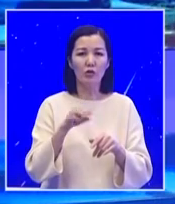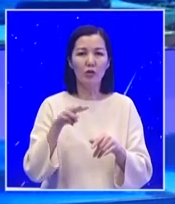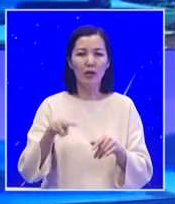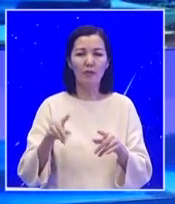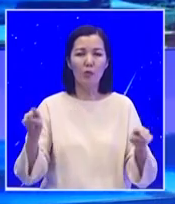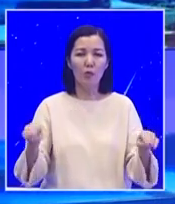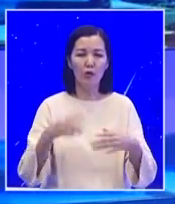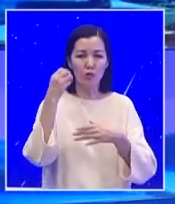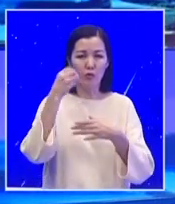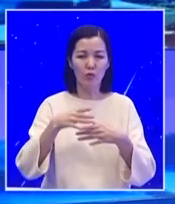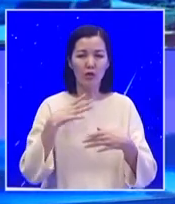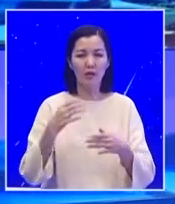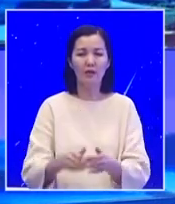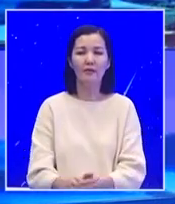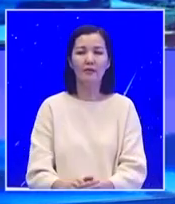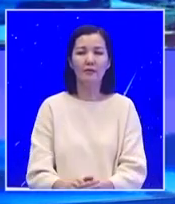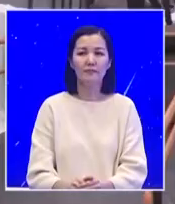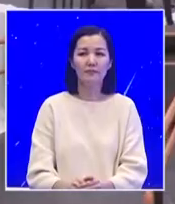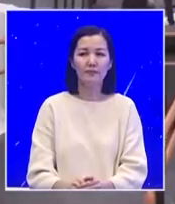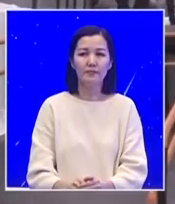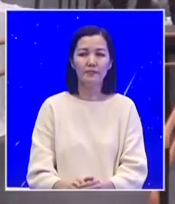Ақжол М 16 орталығы.